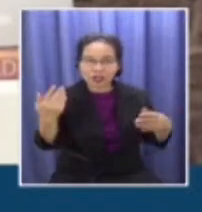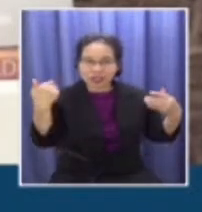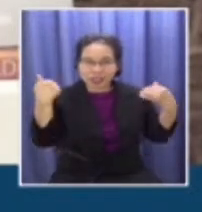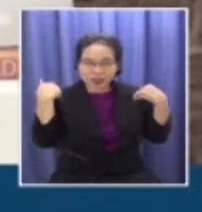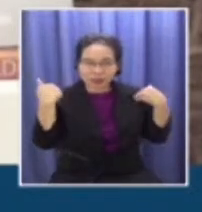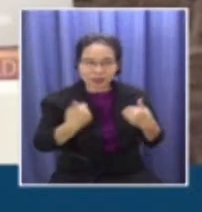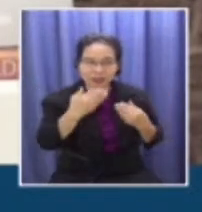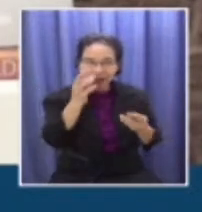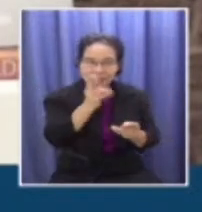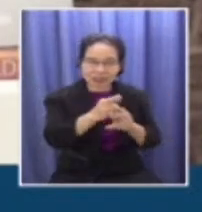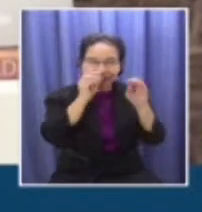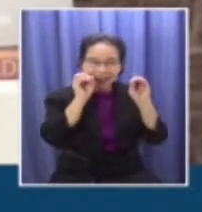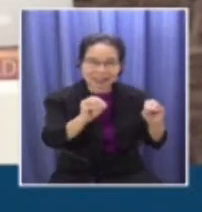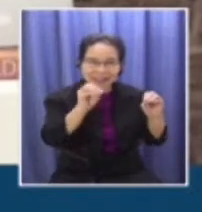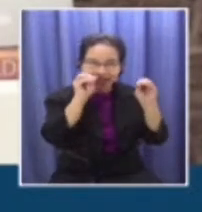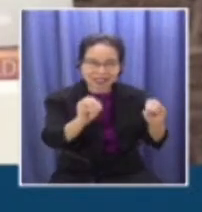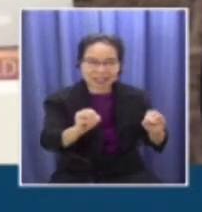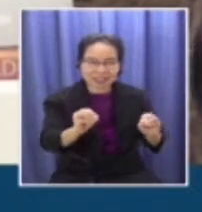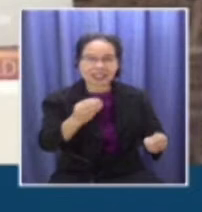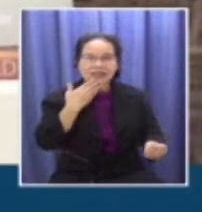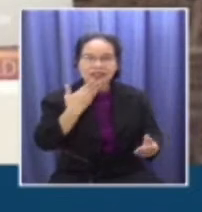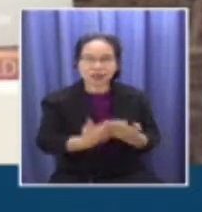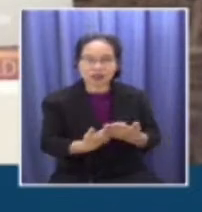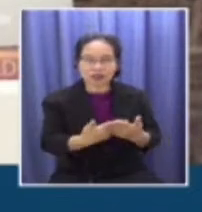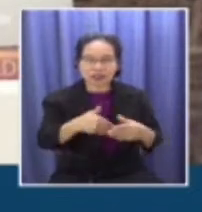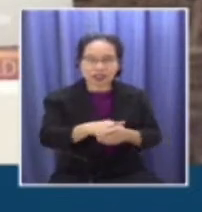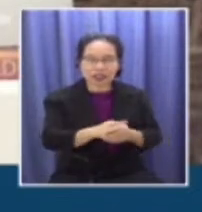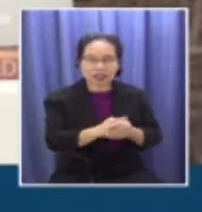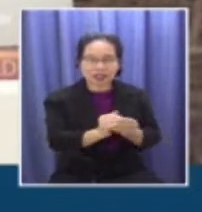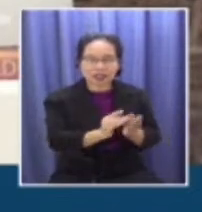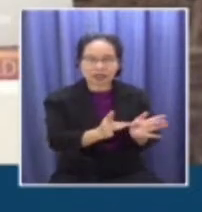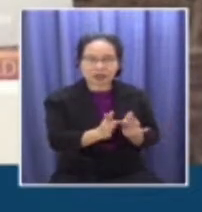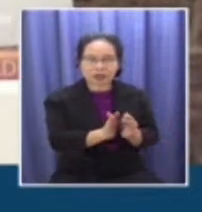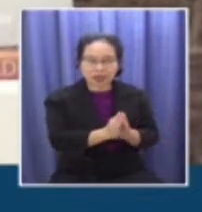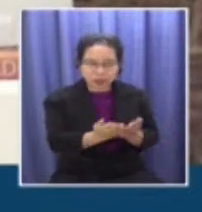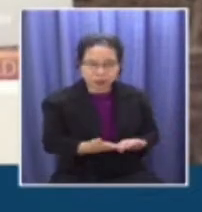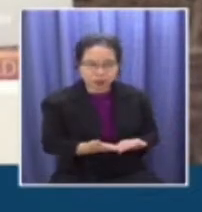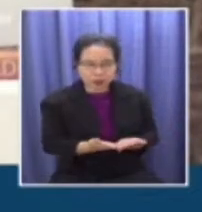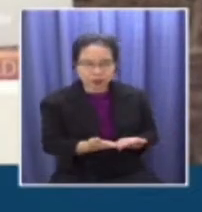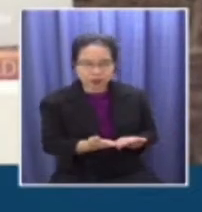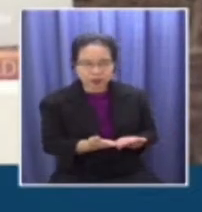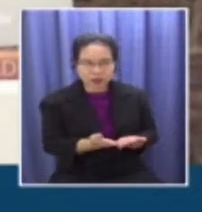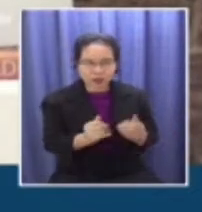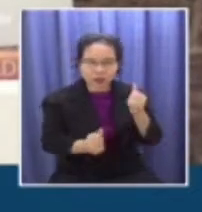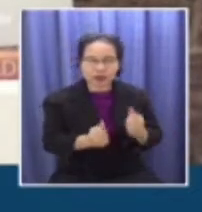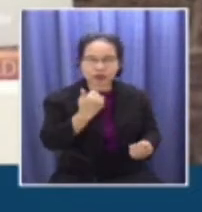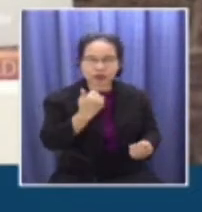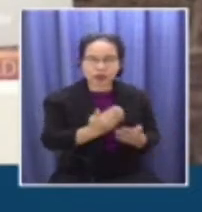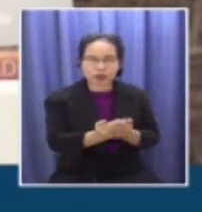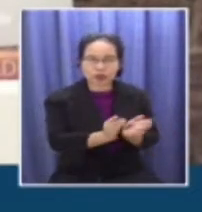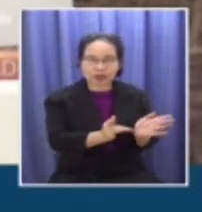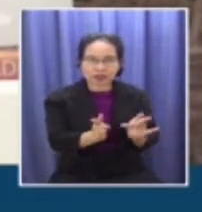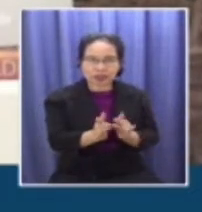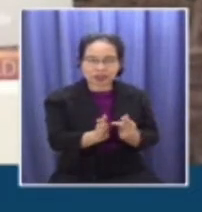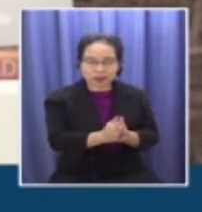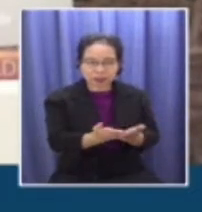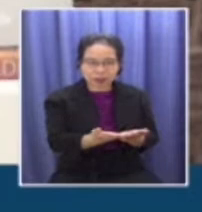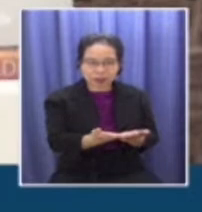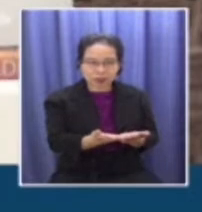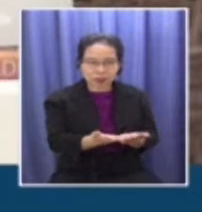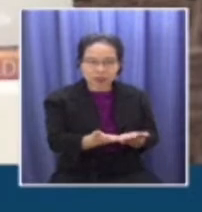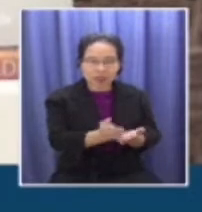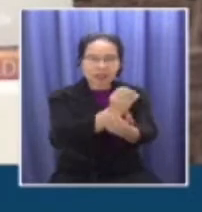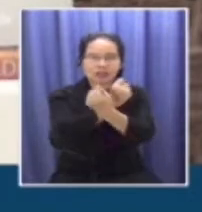amachi wɔn a wɔnye wɔ Nyankopɔn nie na mene wɔn mo wɔ asɛm sɛ wɔn a wɔso wɔnye wɔ Nyankopɔn nie